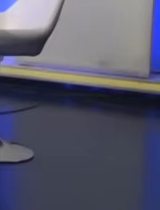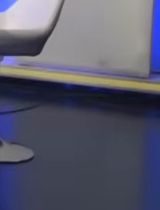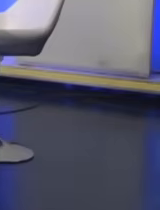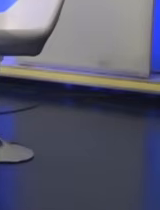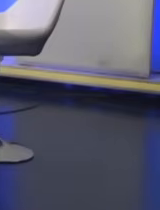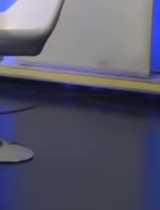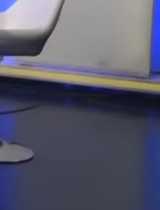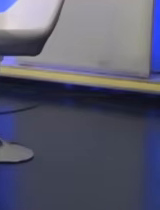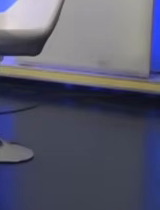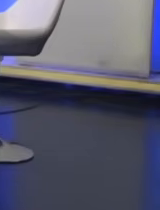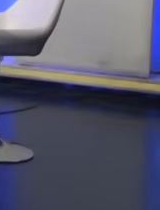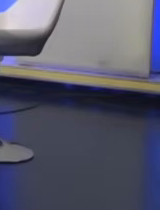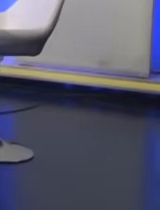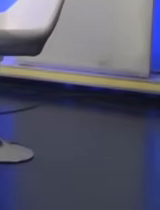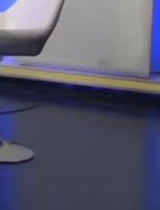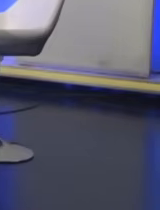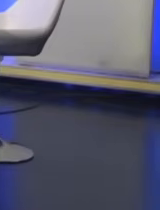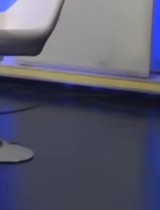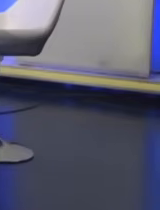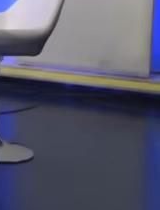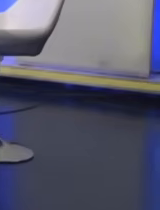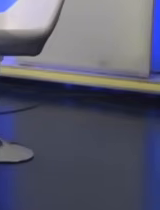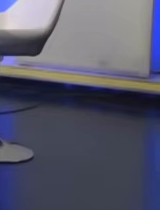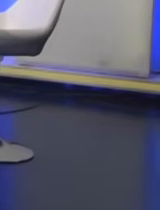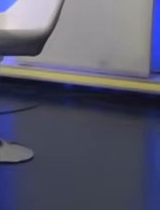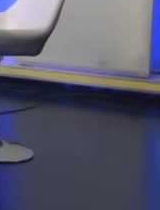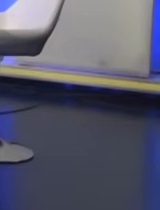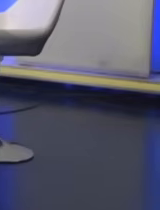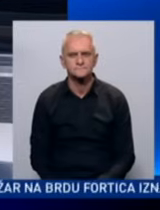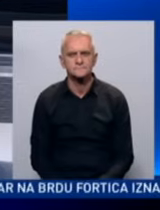izvoli. Dobar dan, Hatka, dobar dan i vama poštovani gledalci.